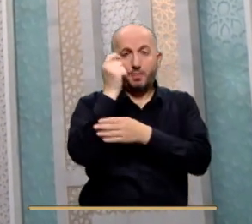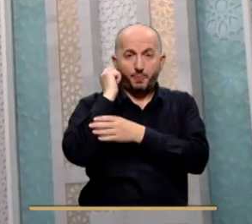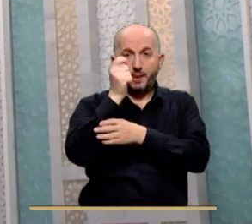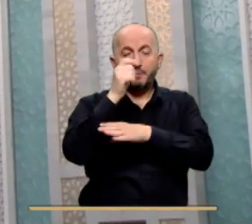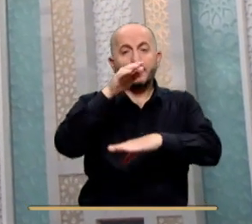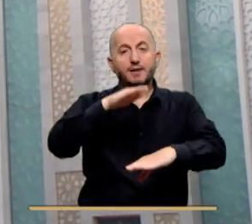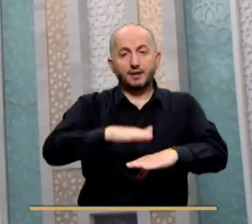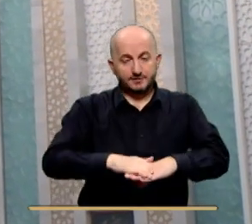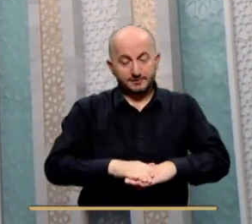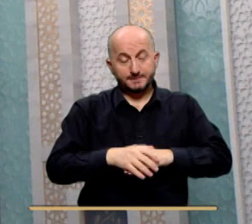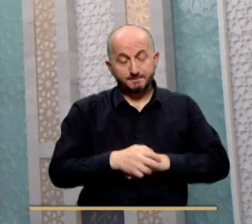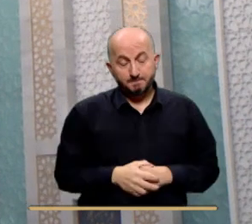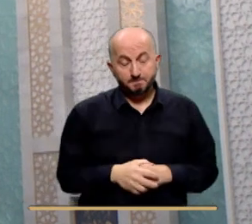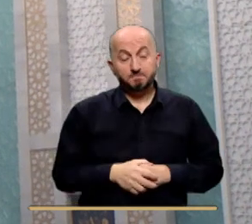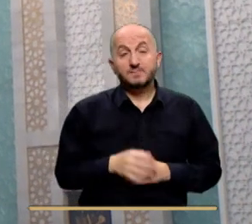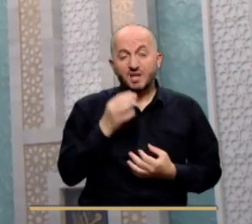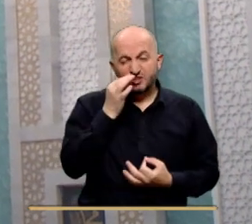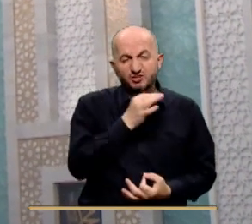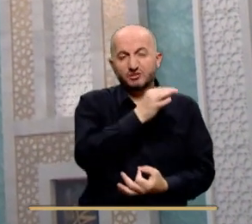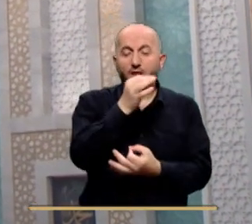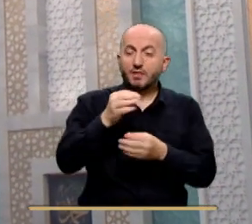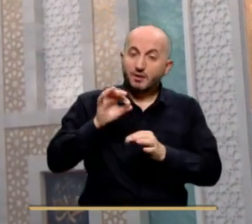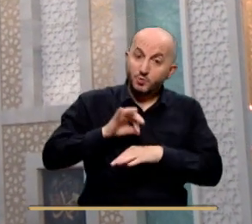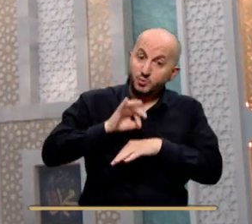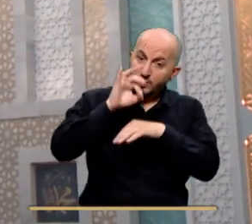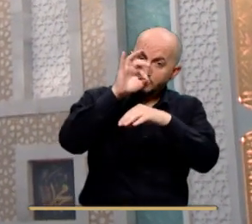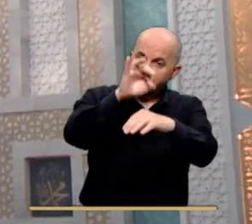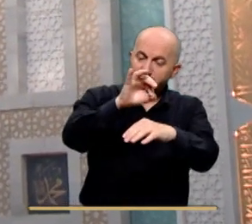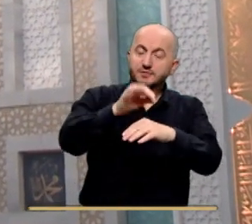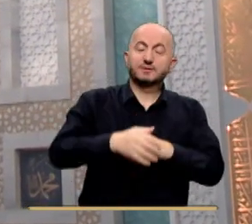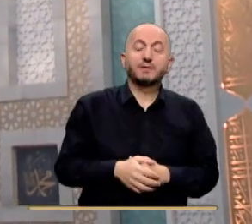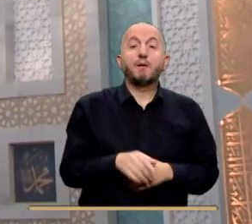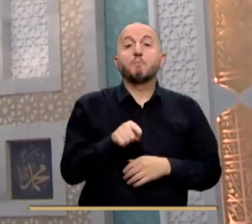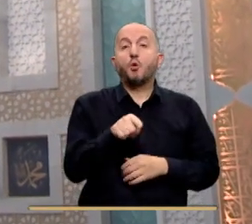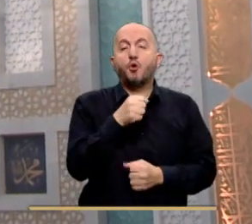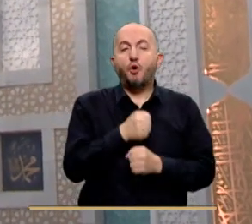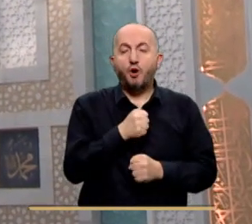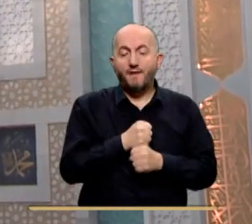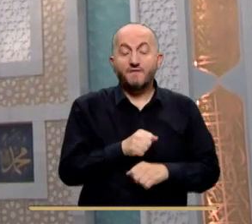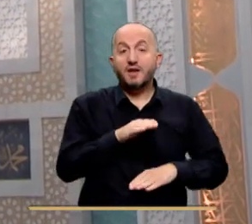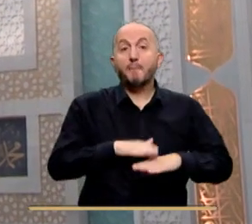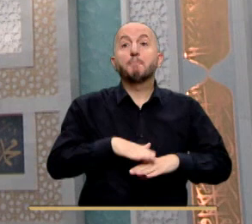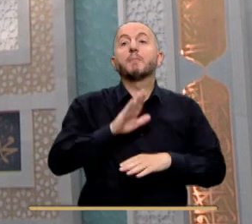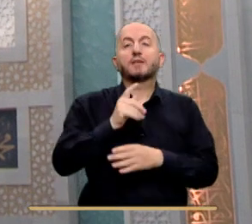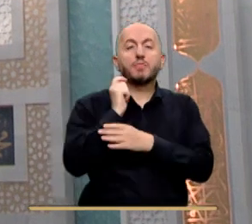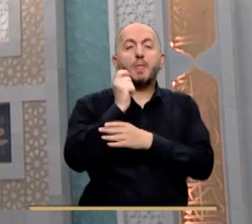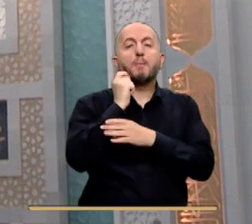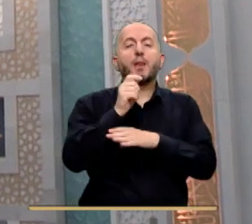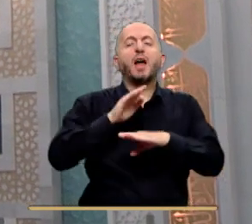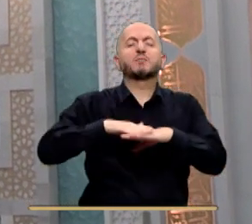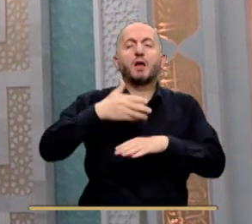et. Yani insanlara ulaştır. Eğer bu görevi yerine getirmezsen, tebliğ